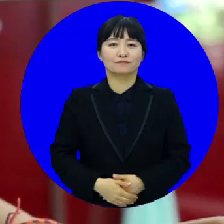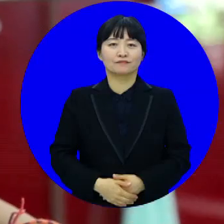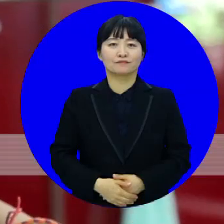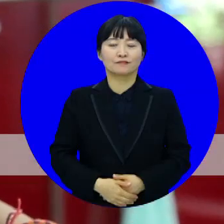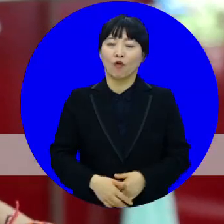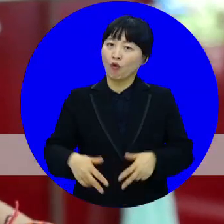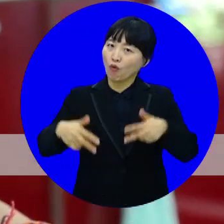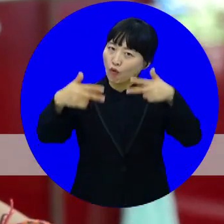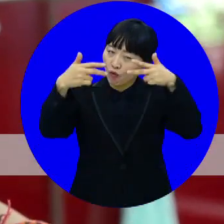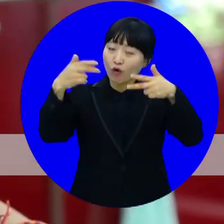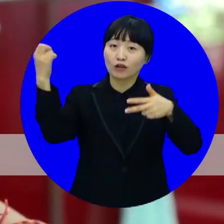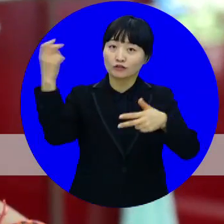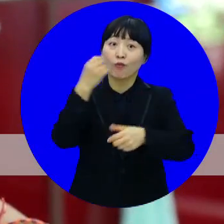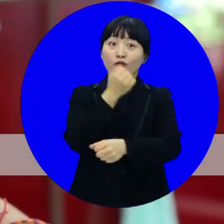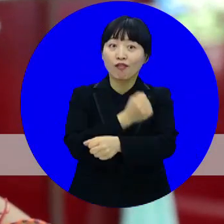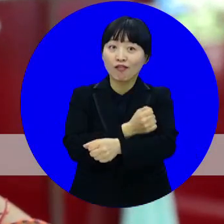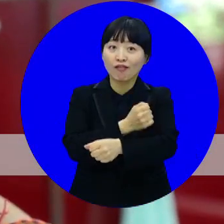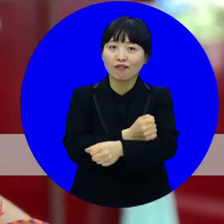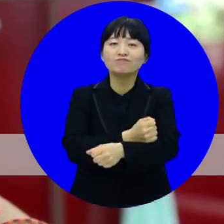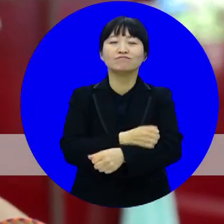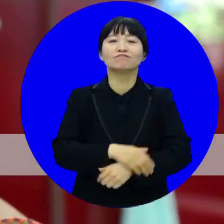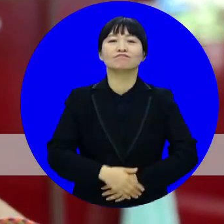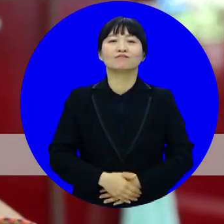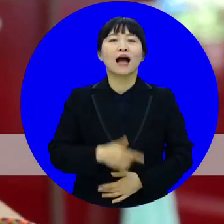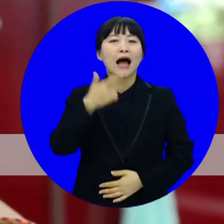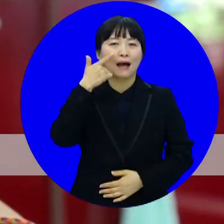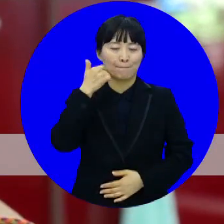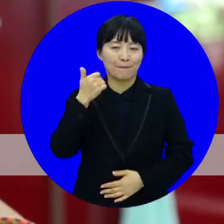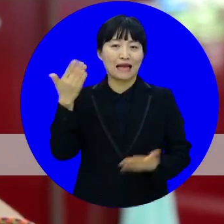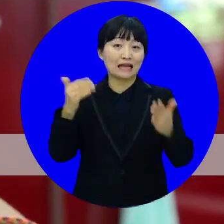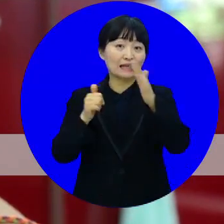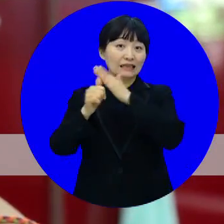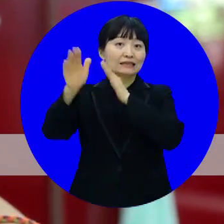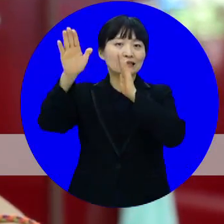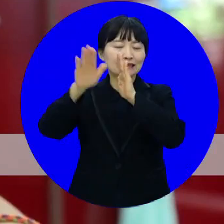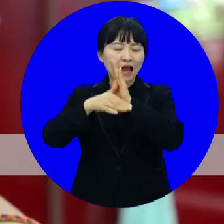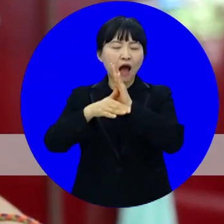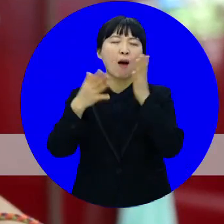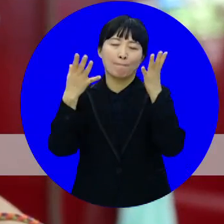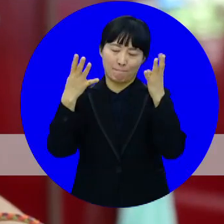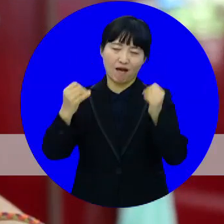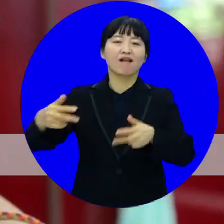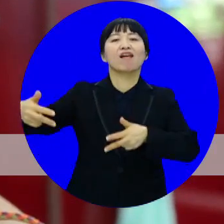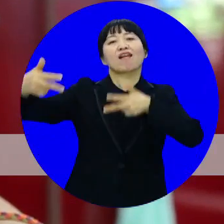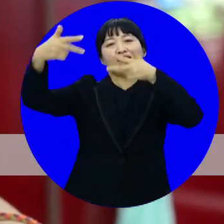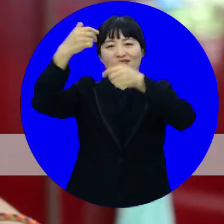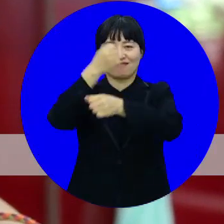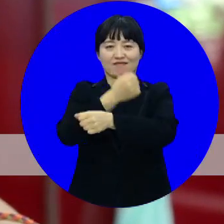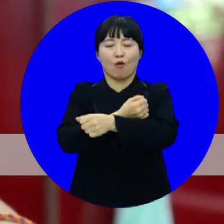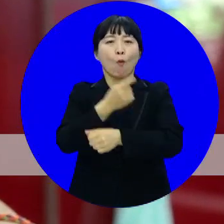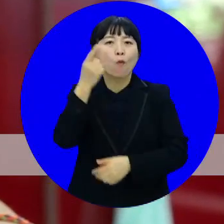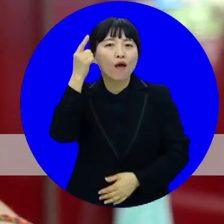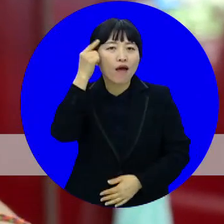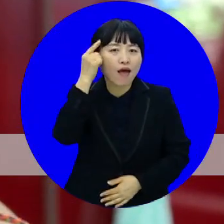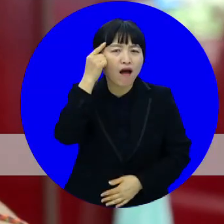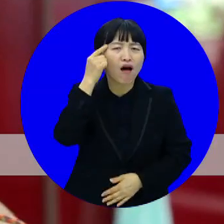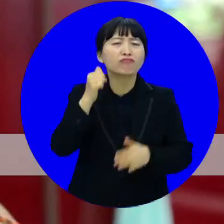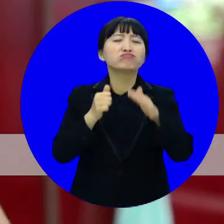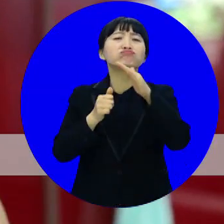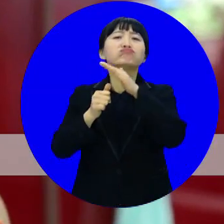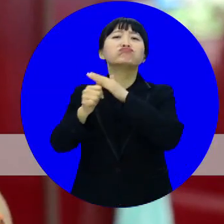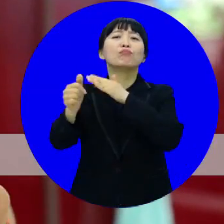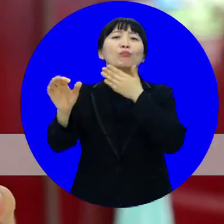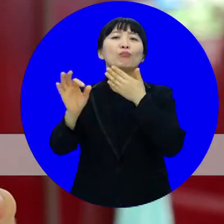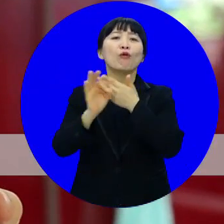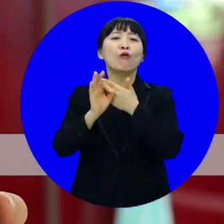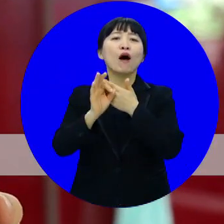영상통화 원래 좀 자주 해요? 네. 아빠가 이렇게 출장 갈 때는 더 많이 해요. 왜요?